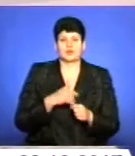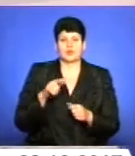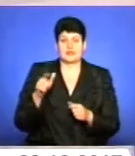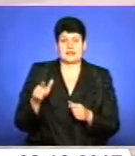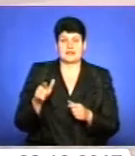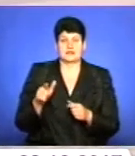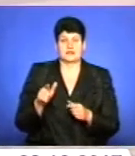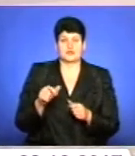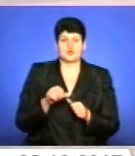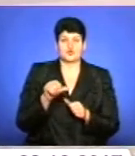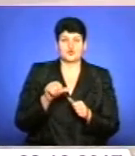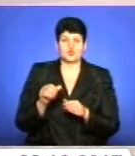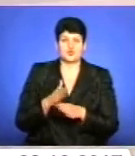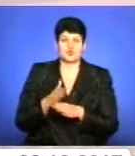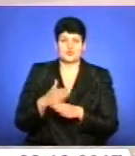сортувати сміття?